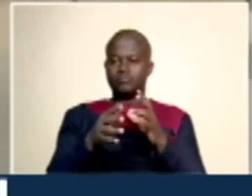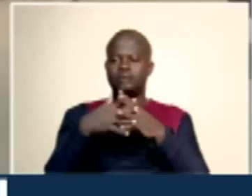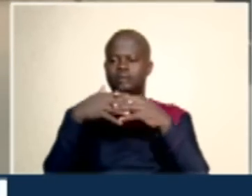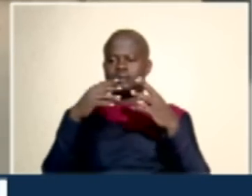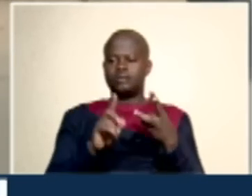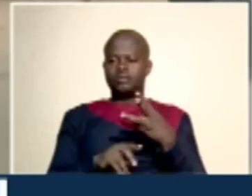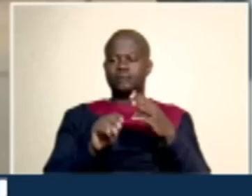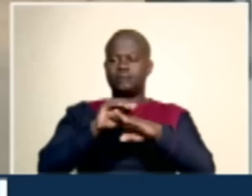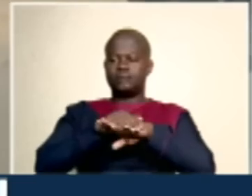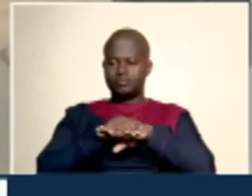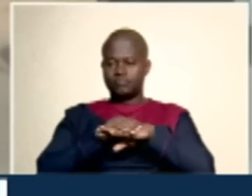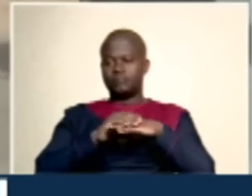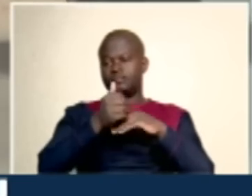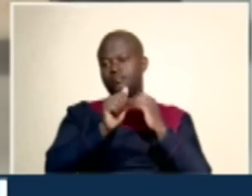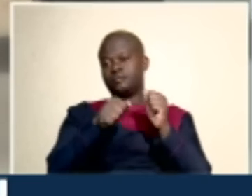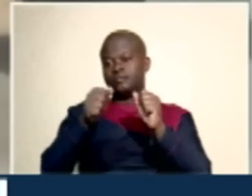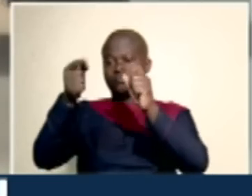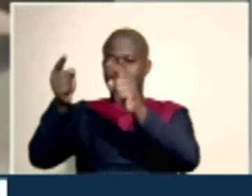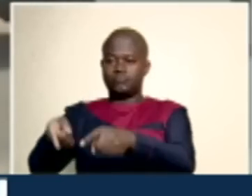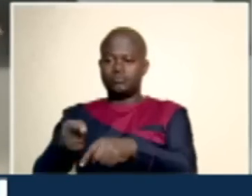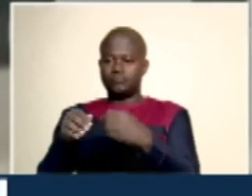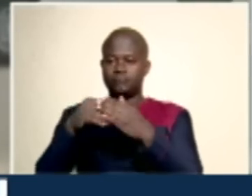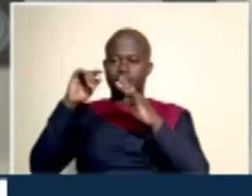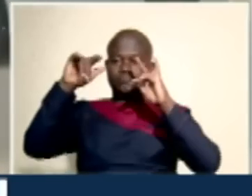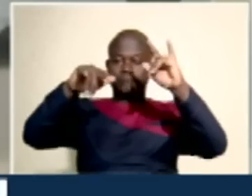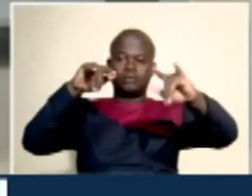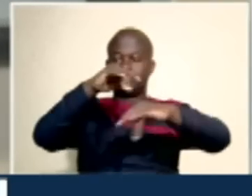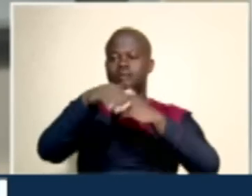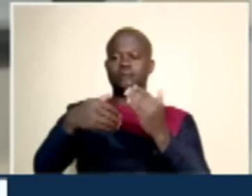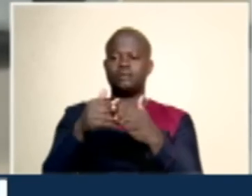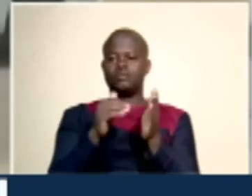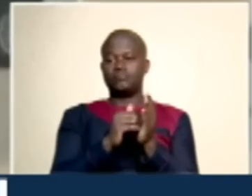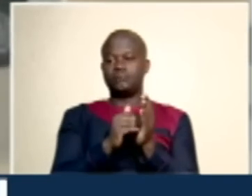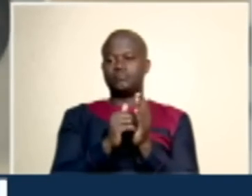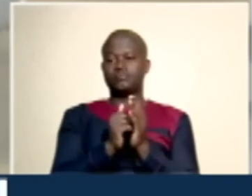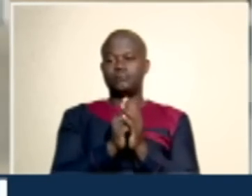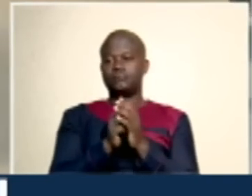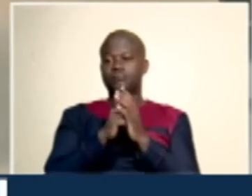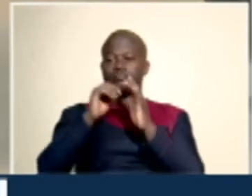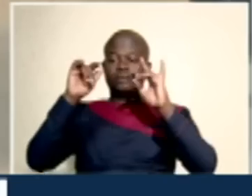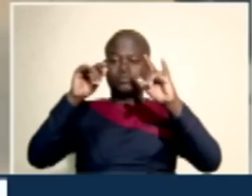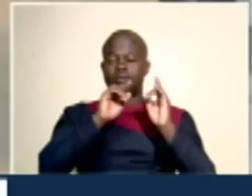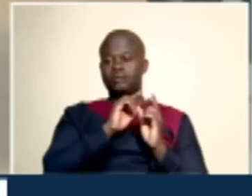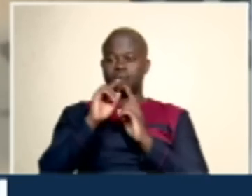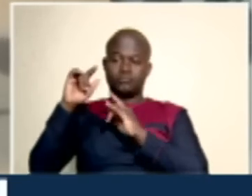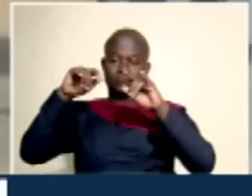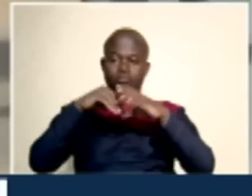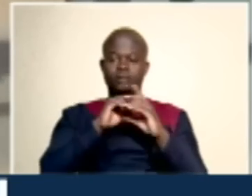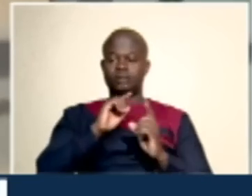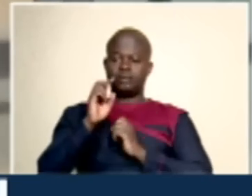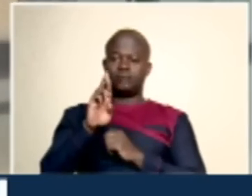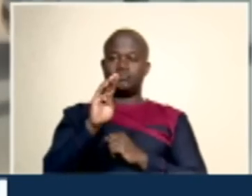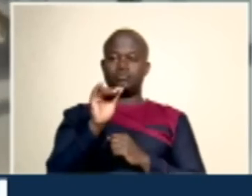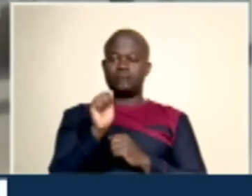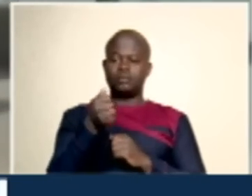abanyamerika hari abongereza abo babasha kugezayo indege zabo nabonye hari n'indege za gisirikare twabonye Arabia